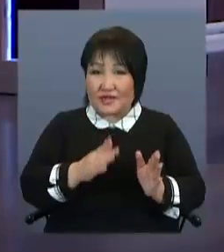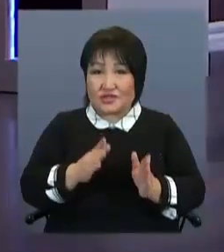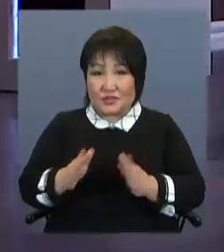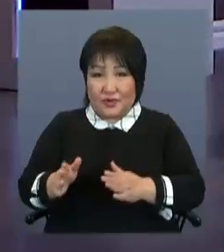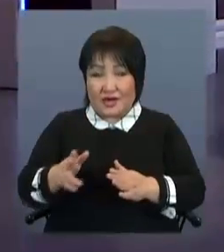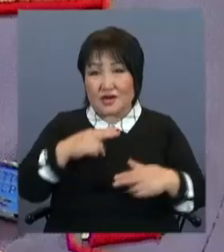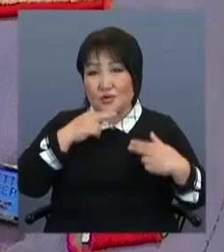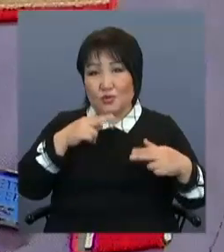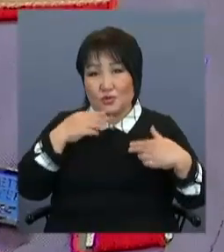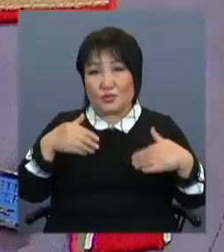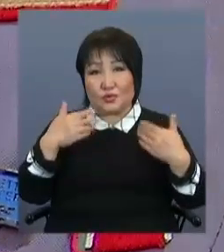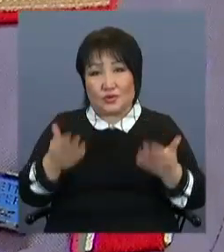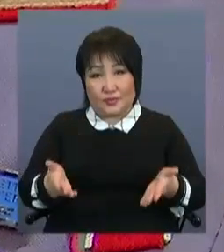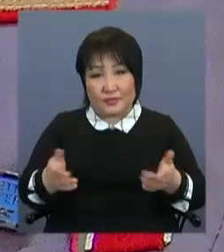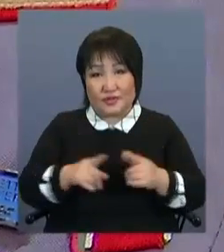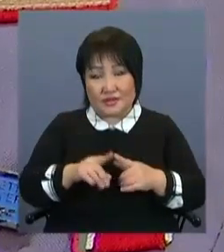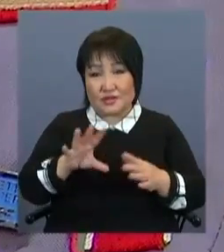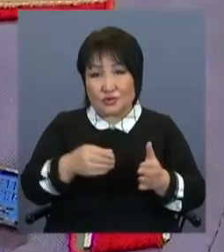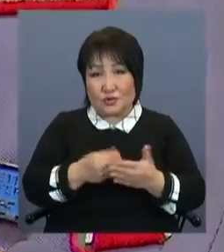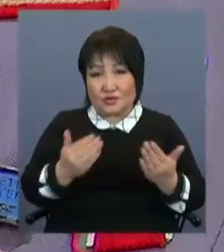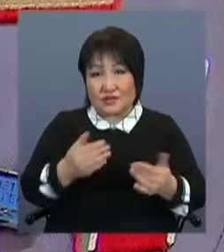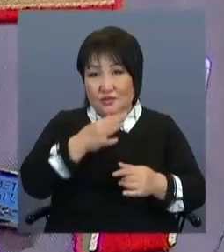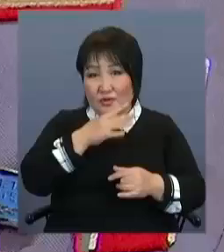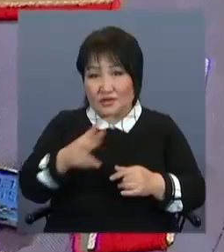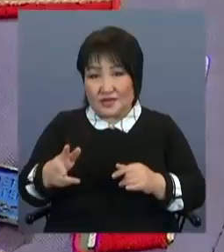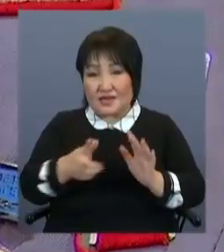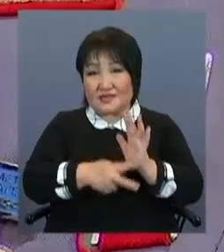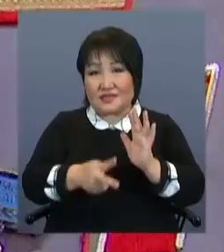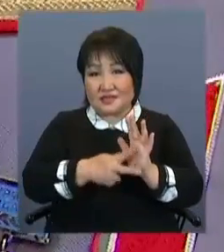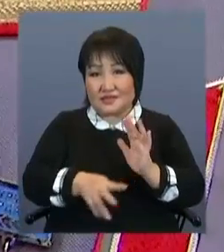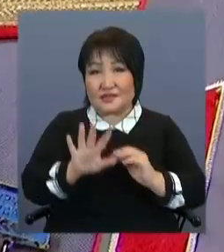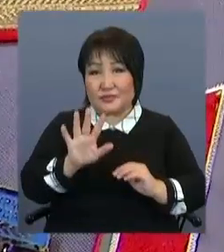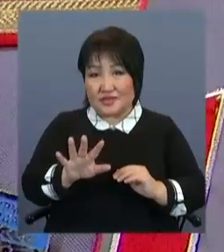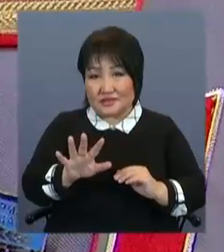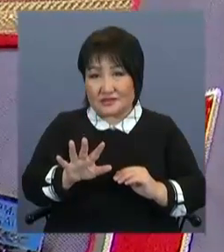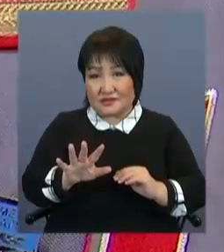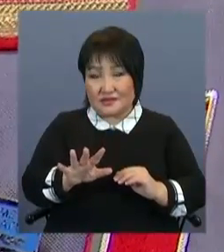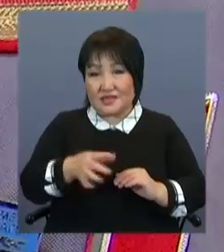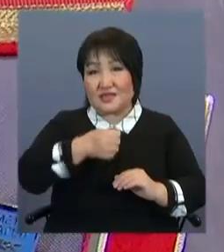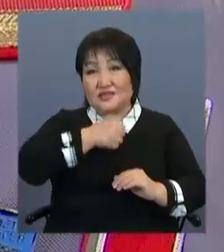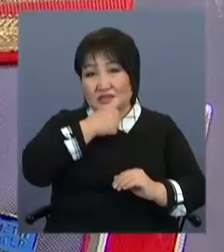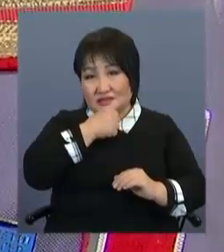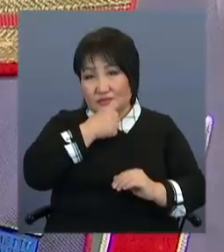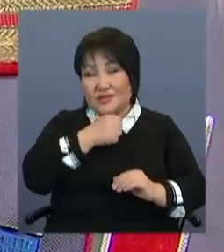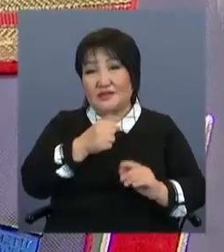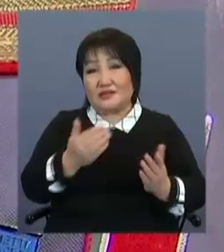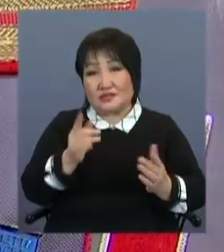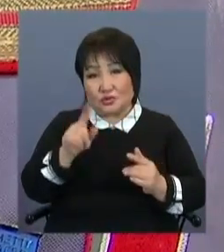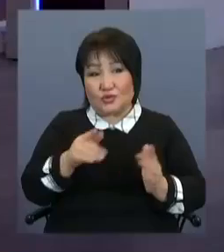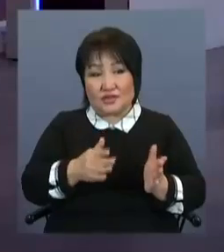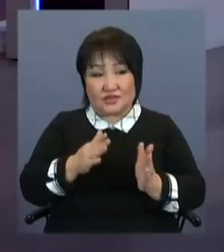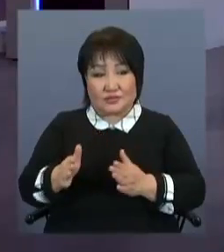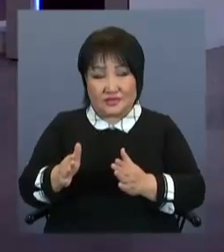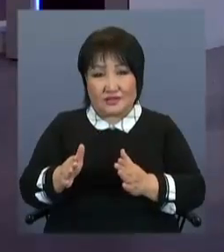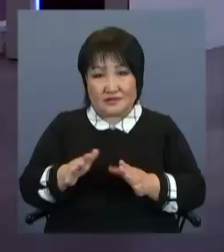көңіл бөліп, мен осы уақытқа дейін, мысалы өзің айтып отырсың, 80-нің үстіне шықтым, 80-нің бесеуіне кеттім, сол режимді ұстауға тырысамын. Біз